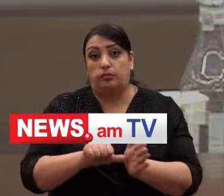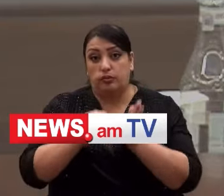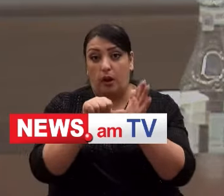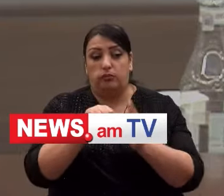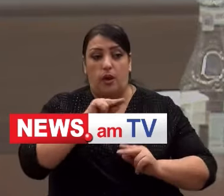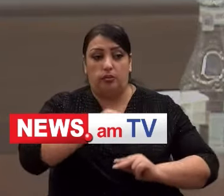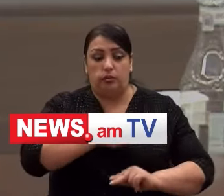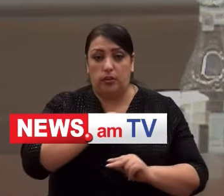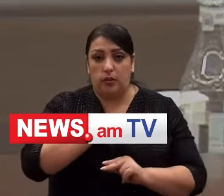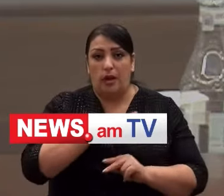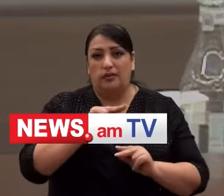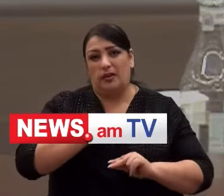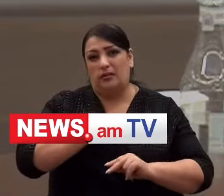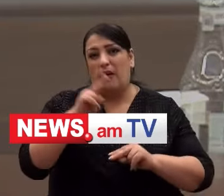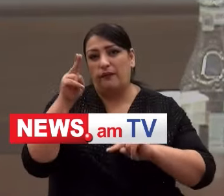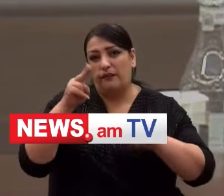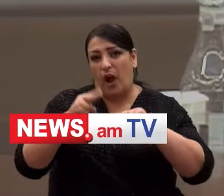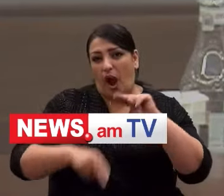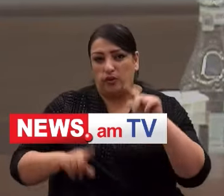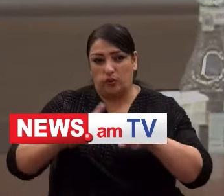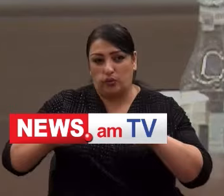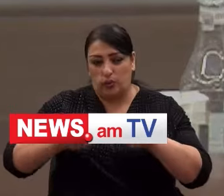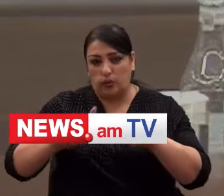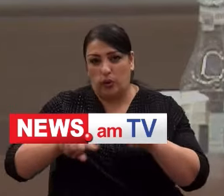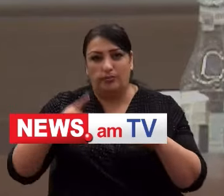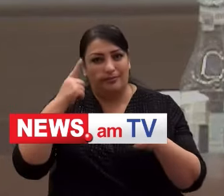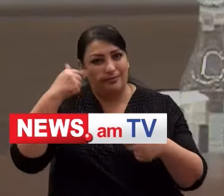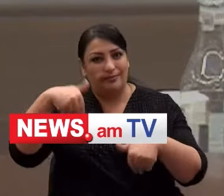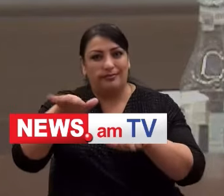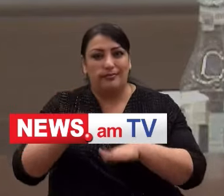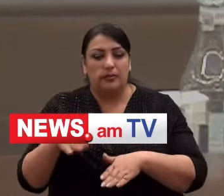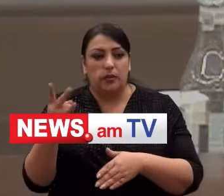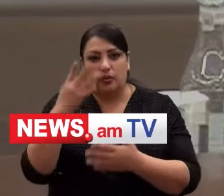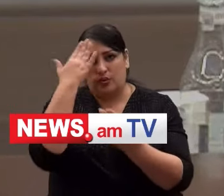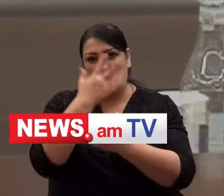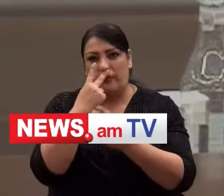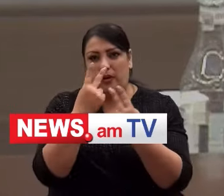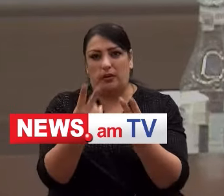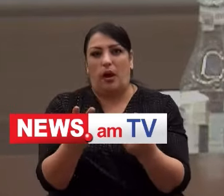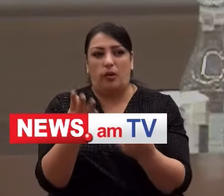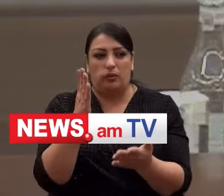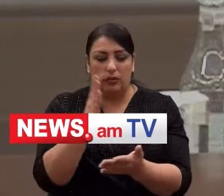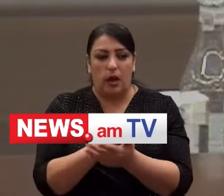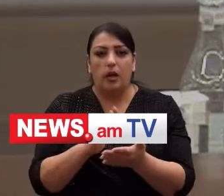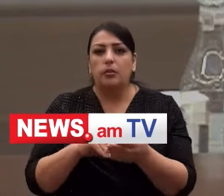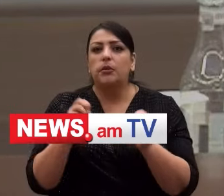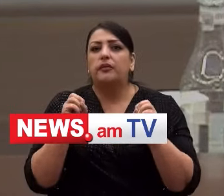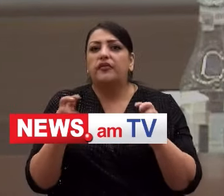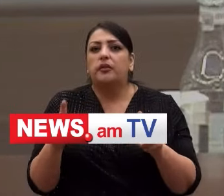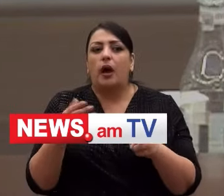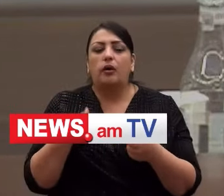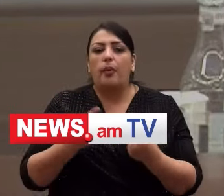Եվ այս աշխատանքի վերջում մենք պետք է գանք եզրահանգումների, եւ հասարակությունն էլ նայում է մեր ամենդանգային միջավայրը ինչպիսին